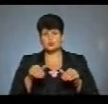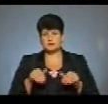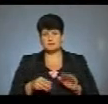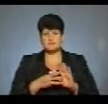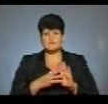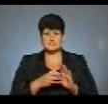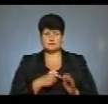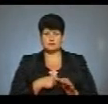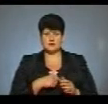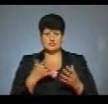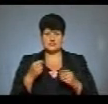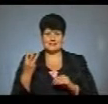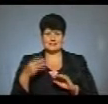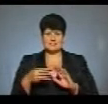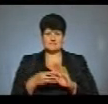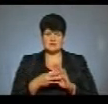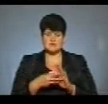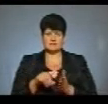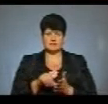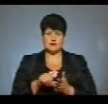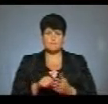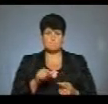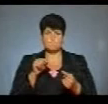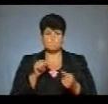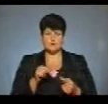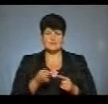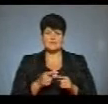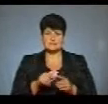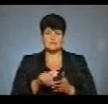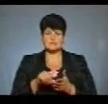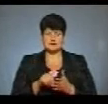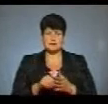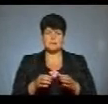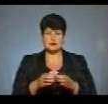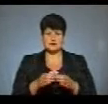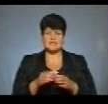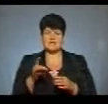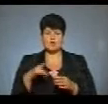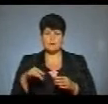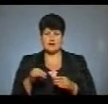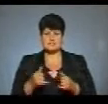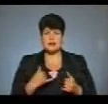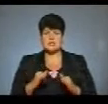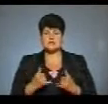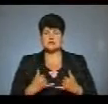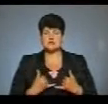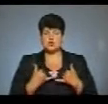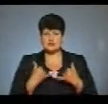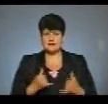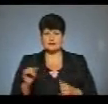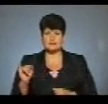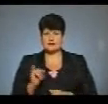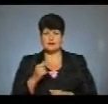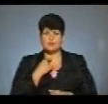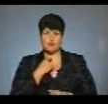8 депутатів, ще 38 виступили проти законопроєкту. Це представники фракції партії «Європейська солідарність» і «Голос».